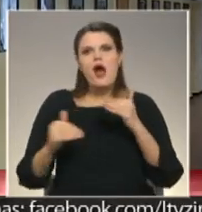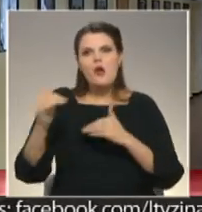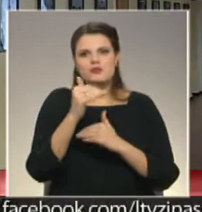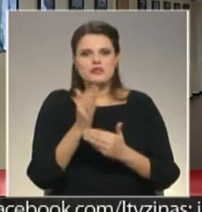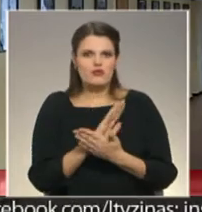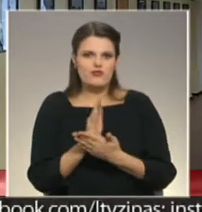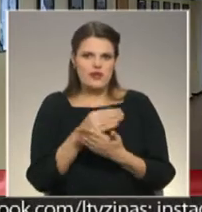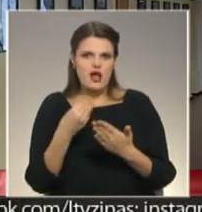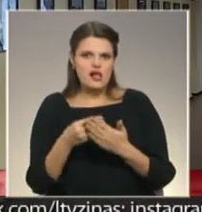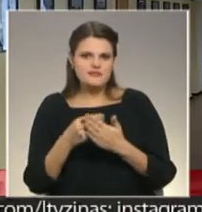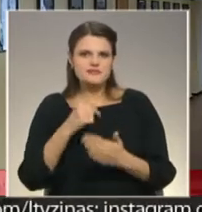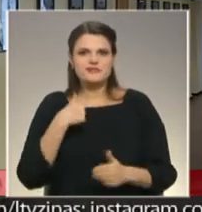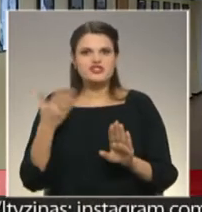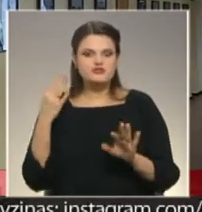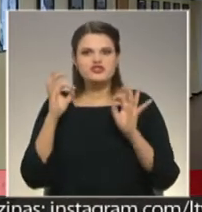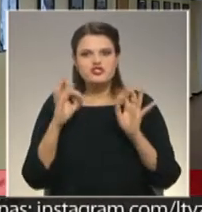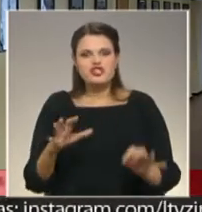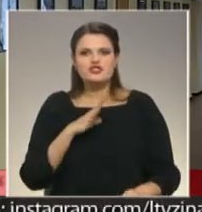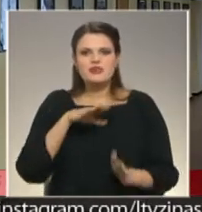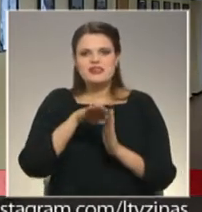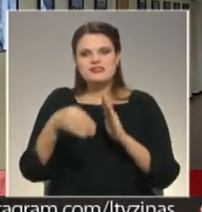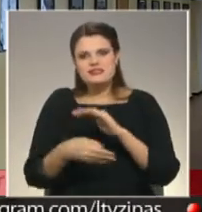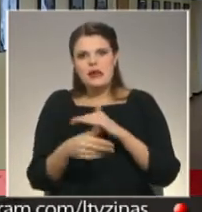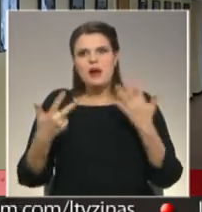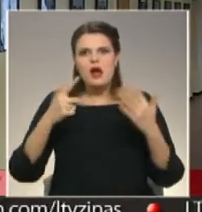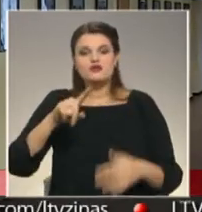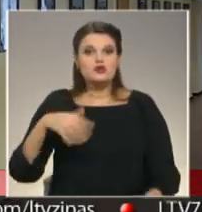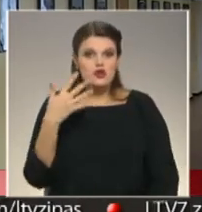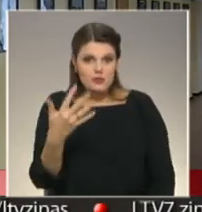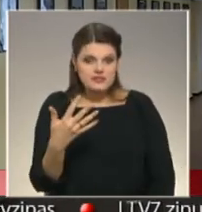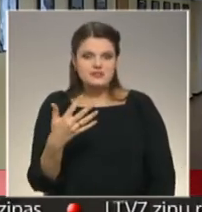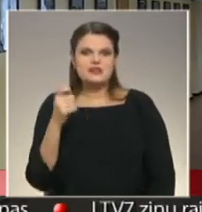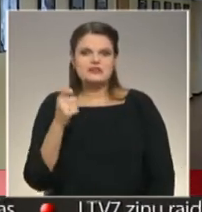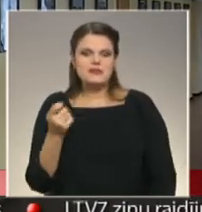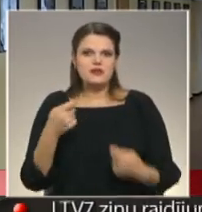vidējo. Tā, piemēram, ja man iepriekš tiešām bija tas zem 8,5, tad tā stipendija deva man to mērķi.